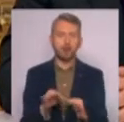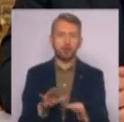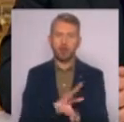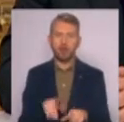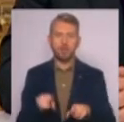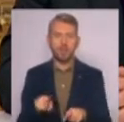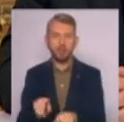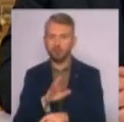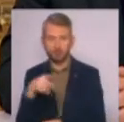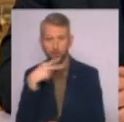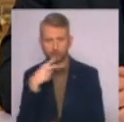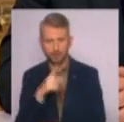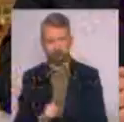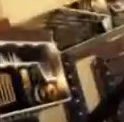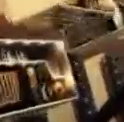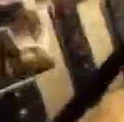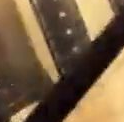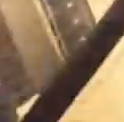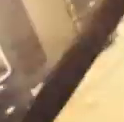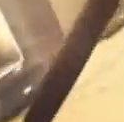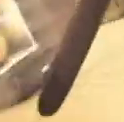біжіть викурювати цигарку.